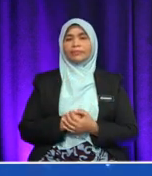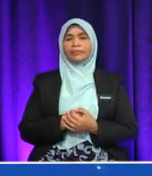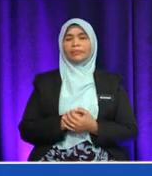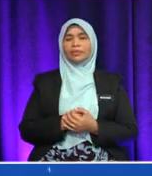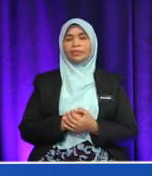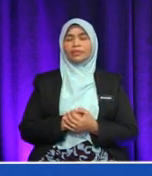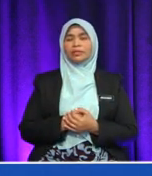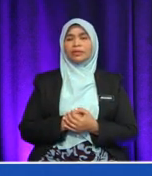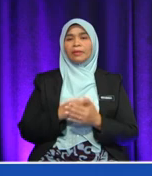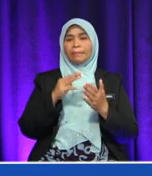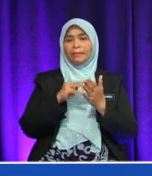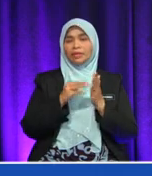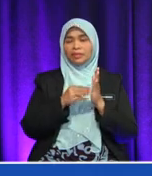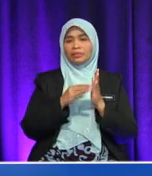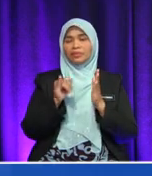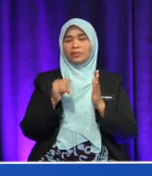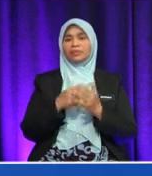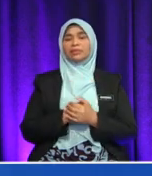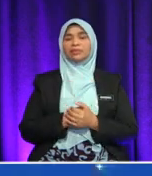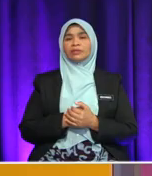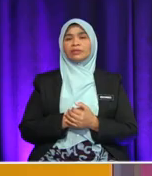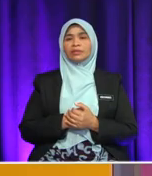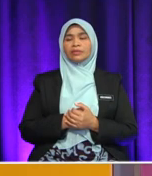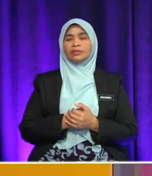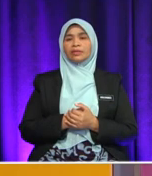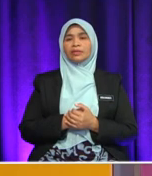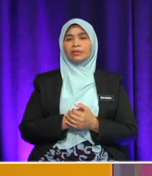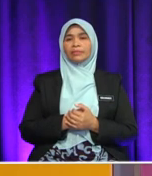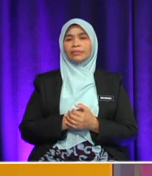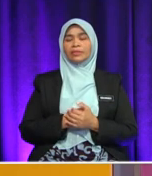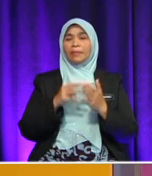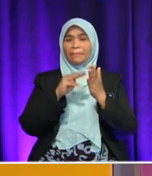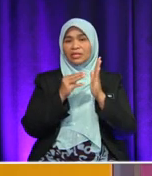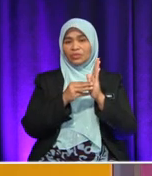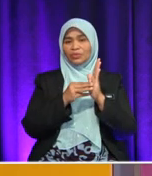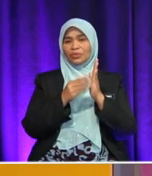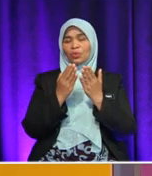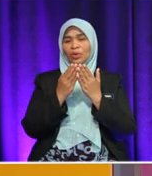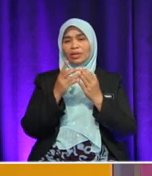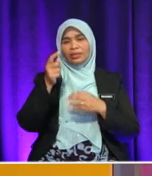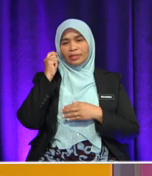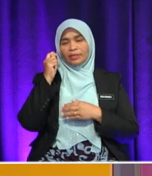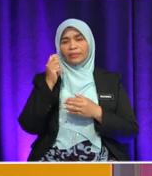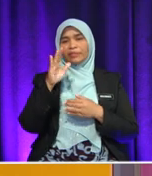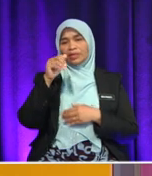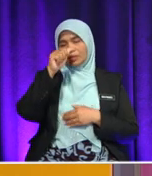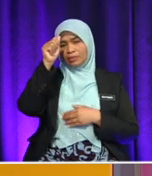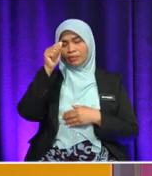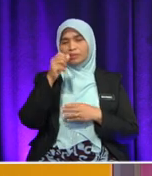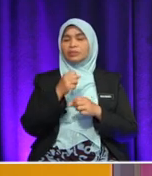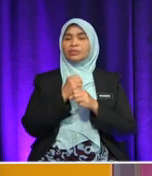Ya Allah Sesungguhnya aku pengertian teruskan dengan Balqis pengertiannya ya Allah ya Allah